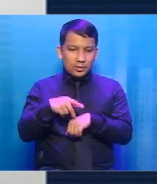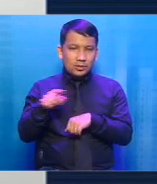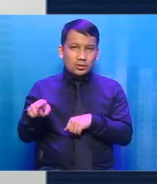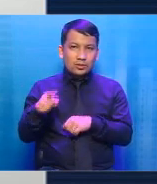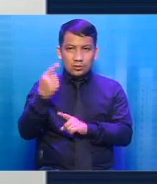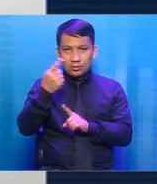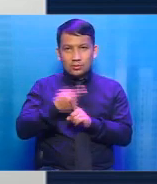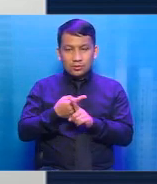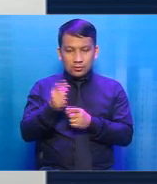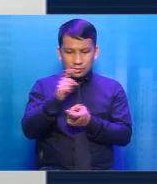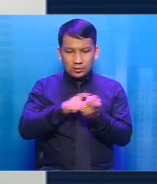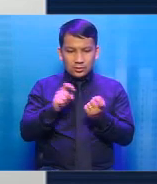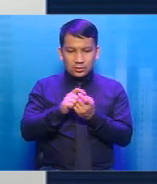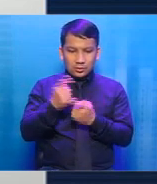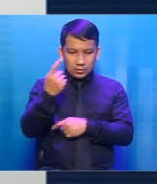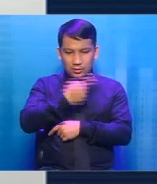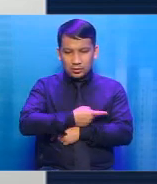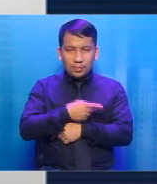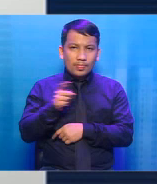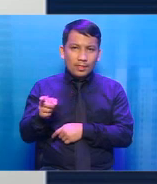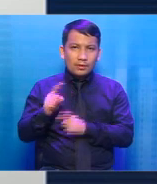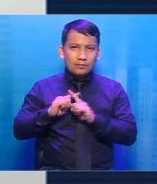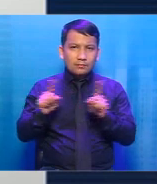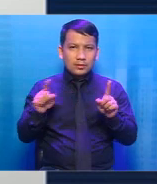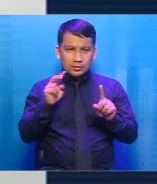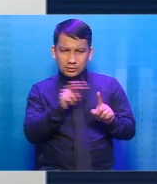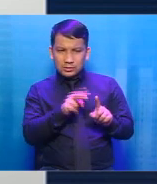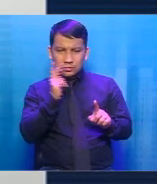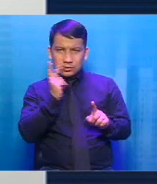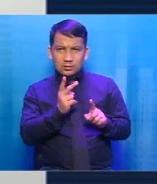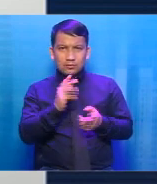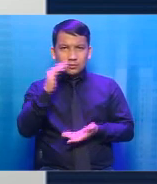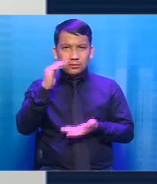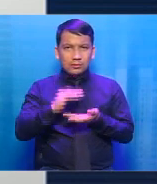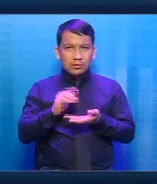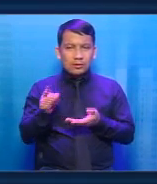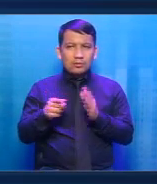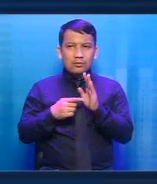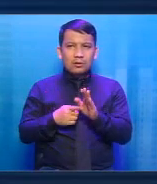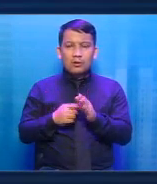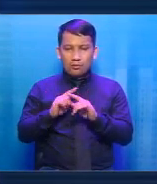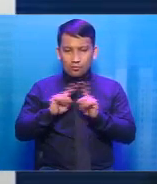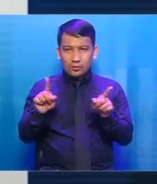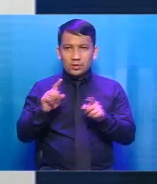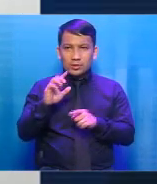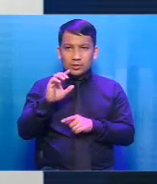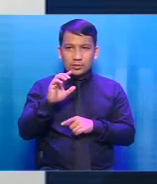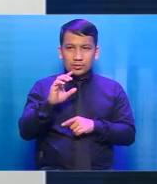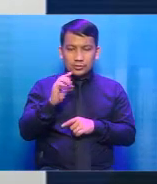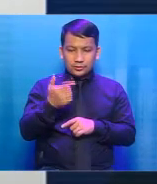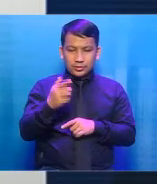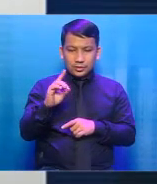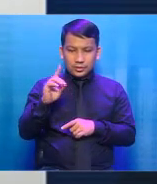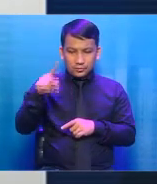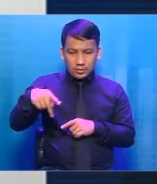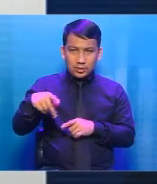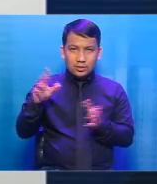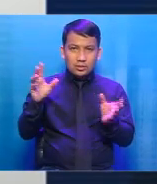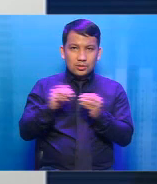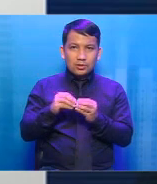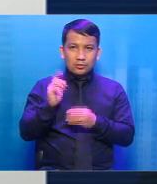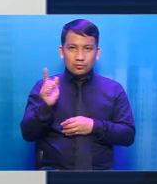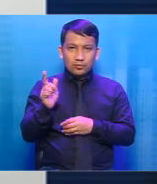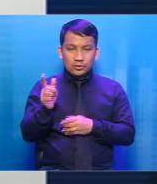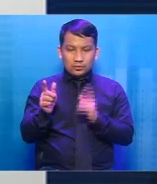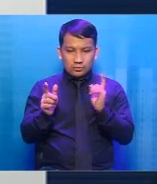sa loob ng itinakdang panahon. Pero kapansin-pansing bagsak pa rin ito. Kaya ang GDP ng bansa para sa kabuuan ng